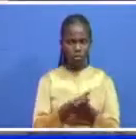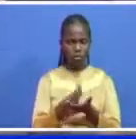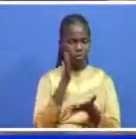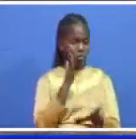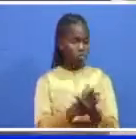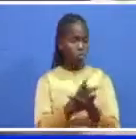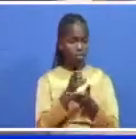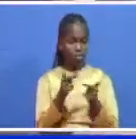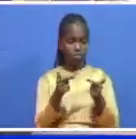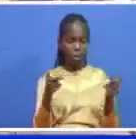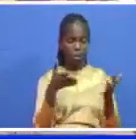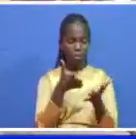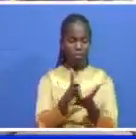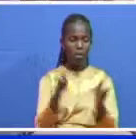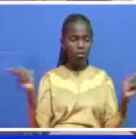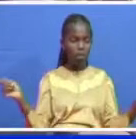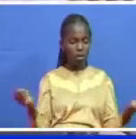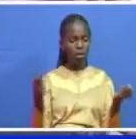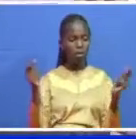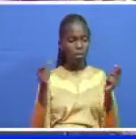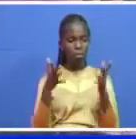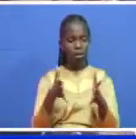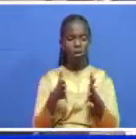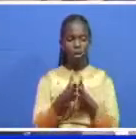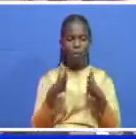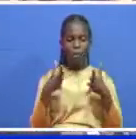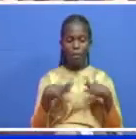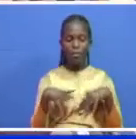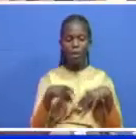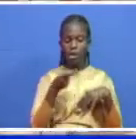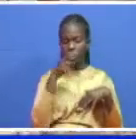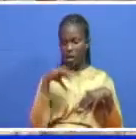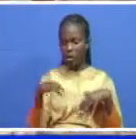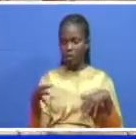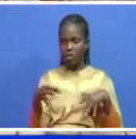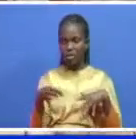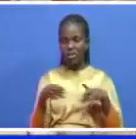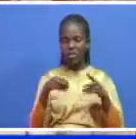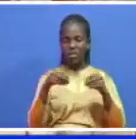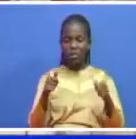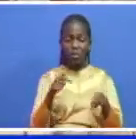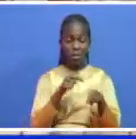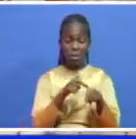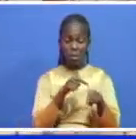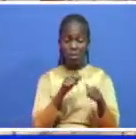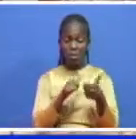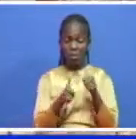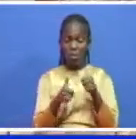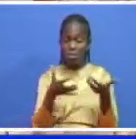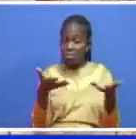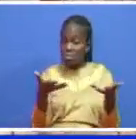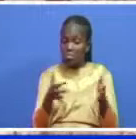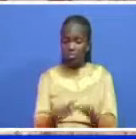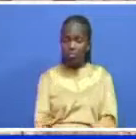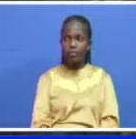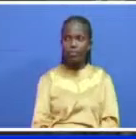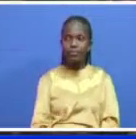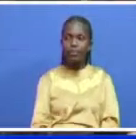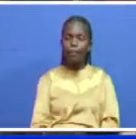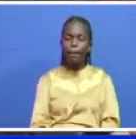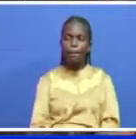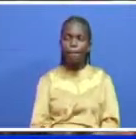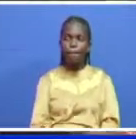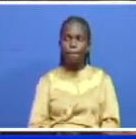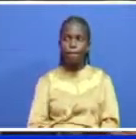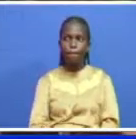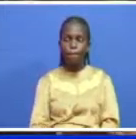katua aithi manga mile na ene mdhima mivakani ya kaunti ya Kitui ikadhelendi delivota Vilingi wa Mauvoo kuma kaunti ya